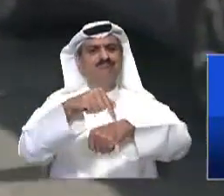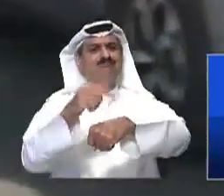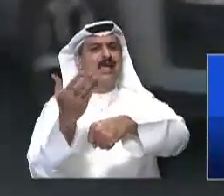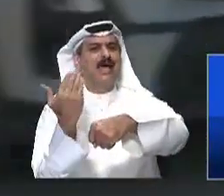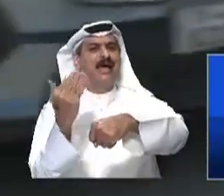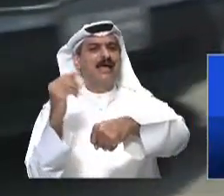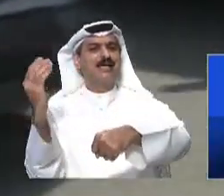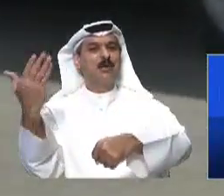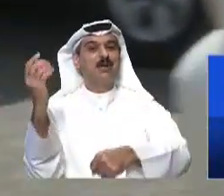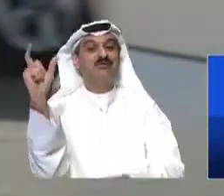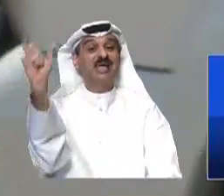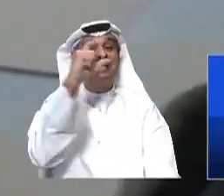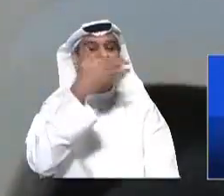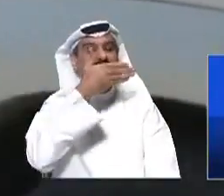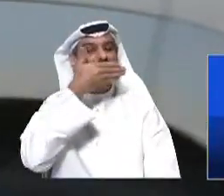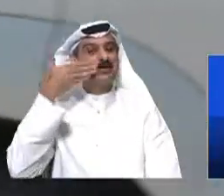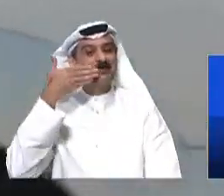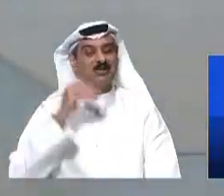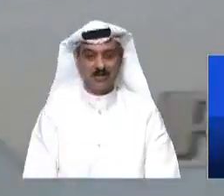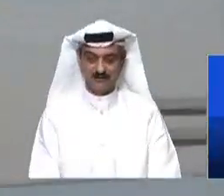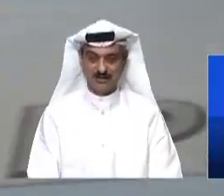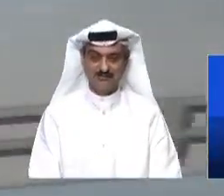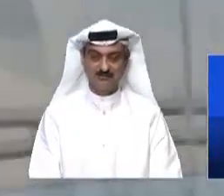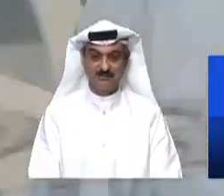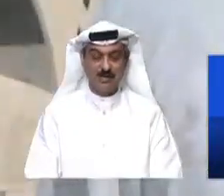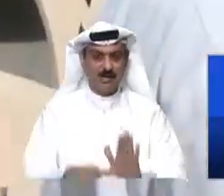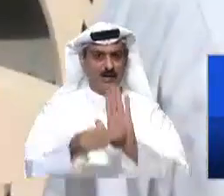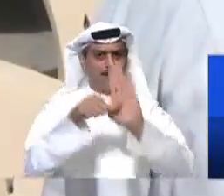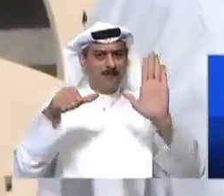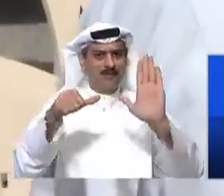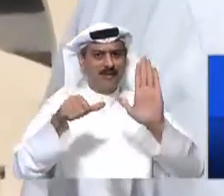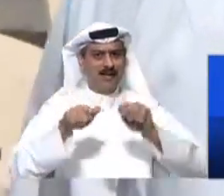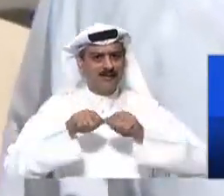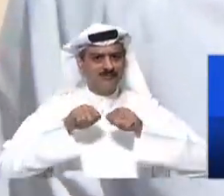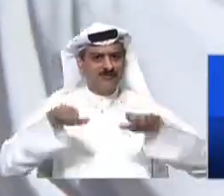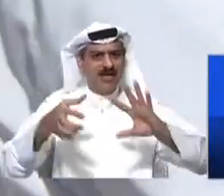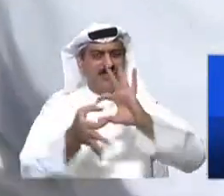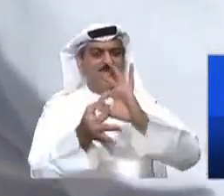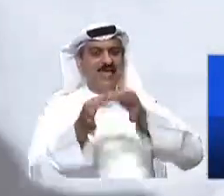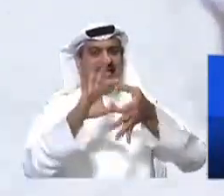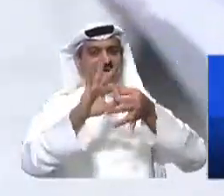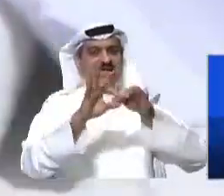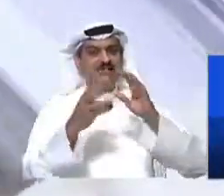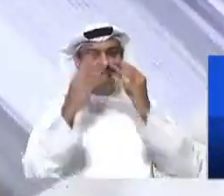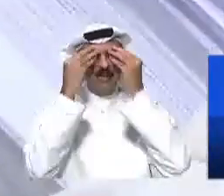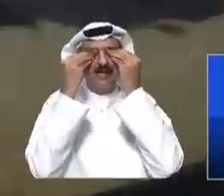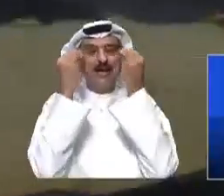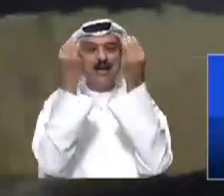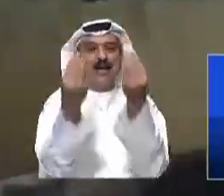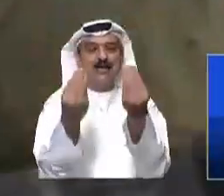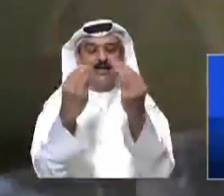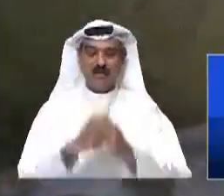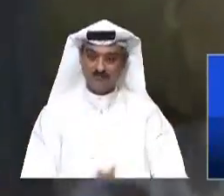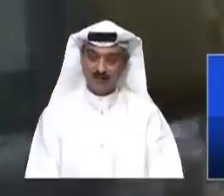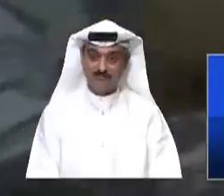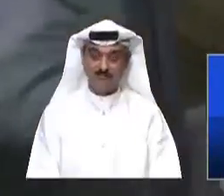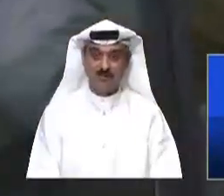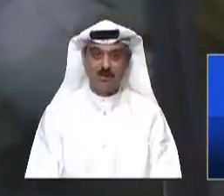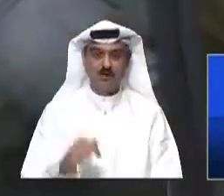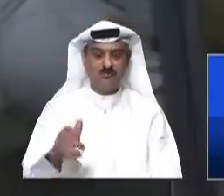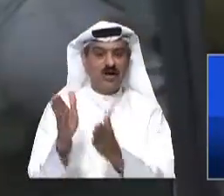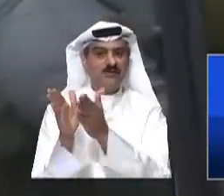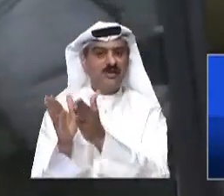رمضان المبارك، والانطلاقة من حملة جمعية منهاج الصالحين الخيرية والتي